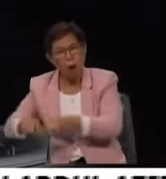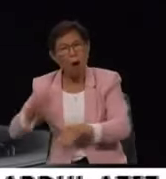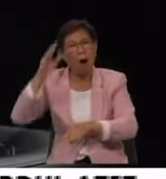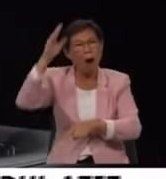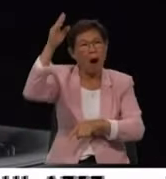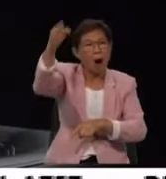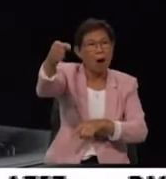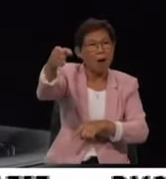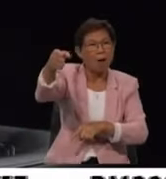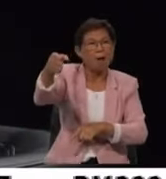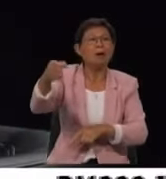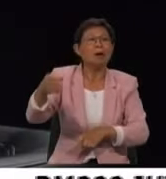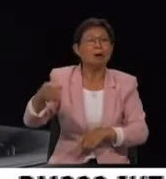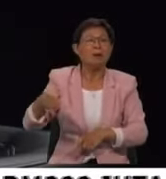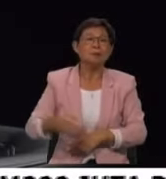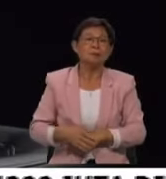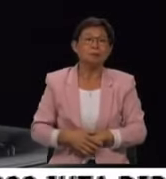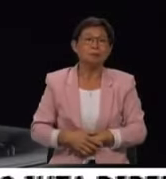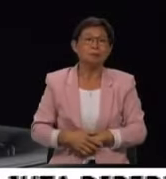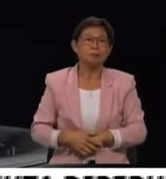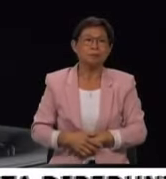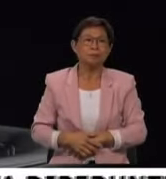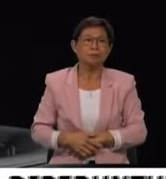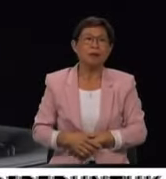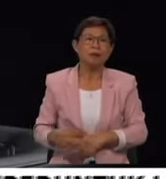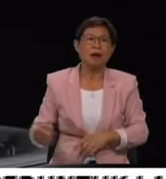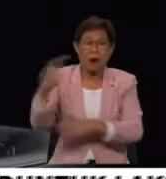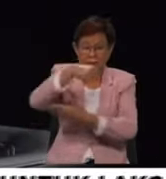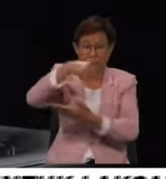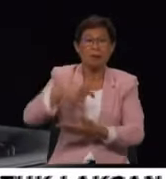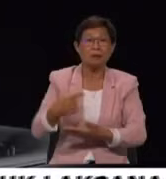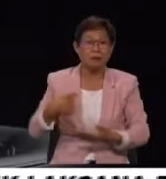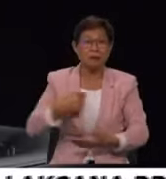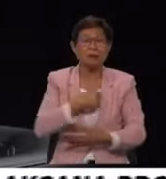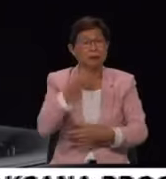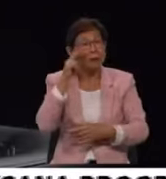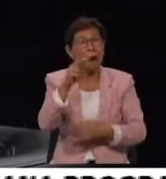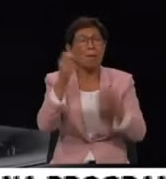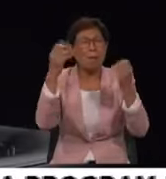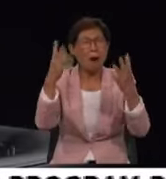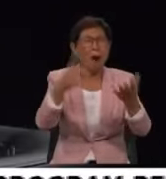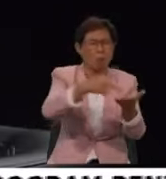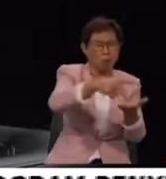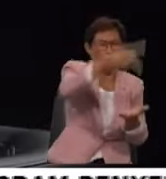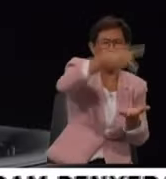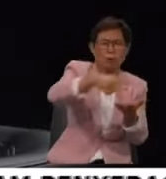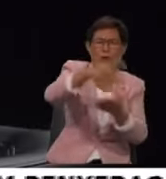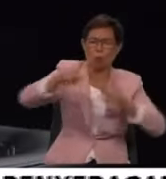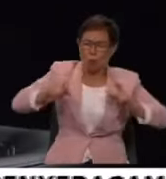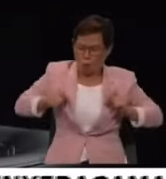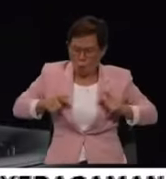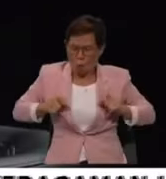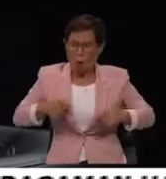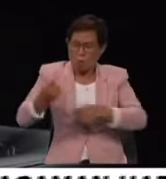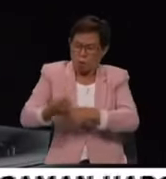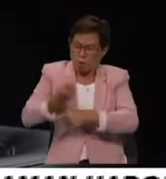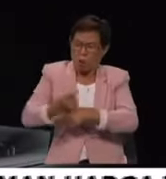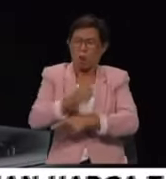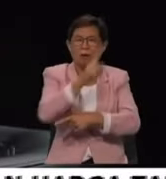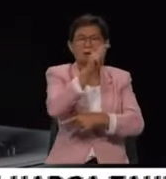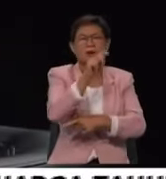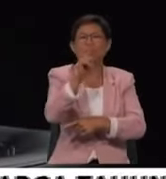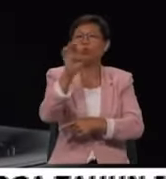akan dapat peluang dan hari ini kita kita lihat a begitu ramai banyak kolej-kolej swasta yang memberi a latihan